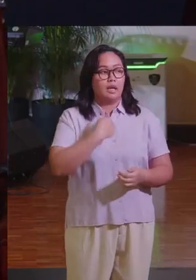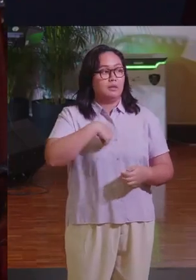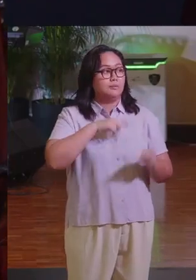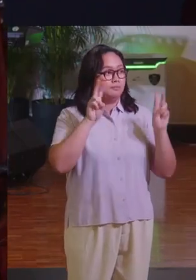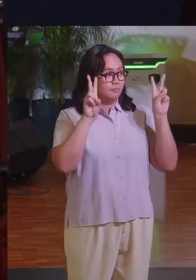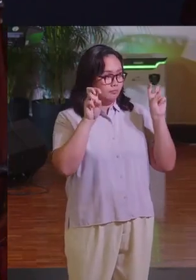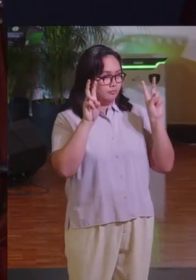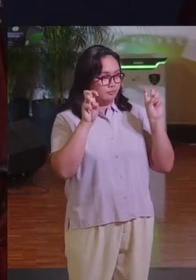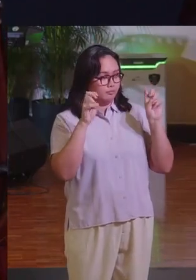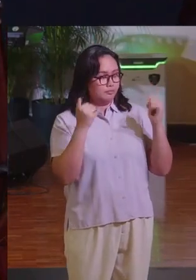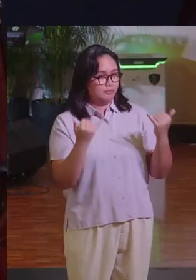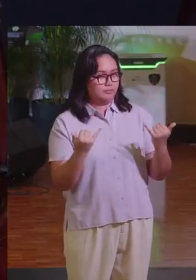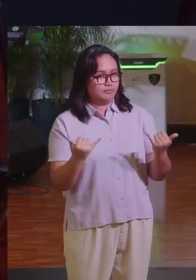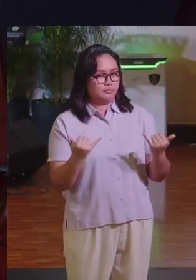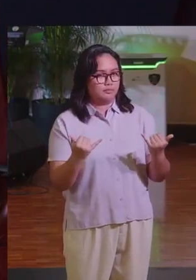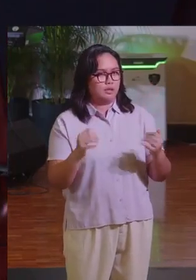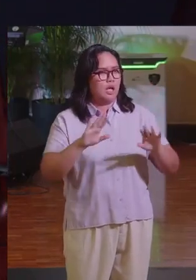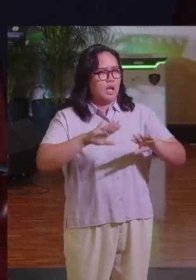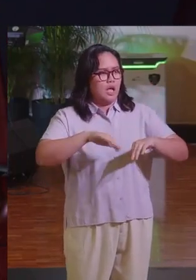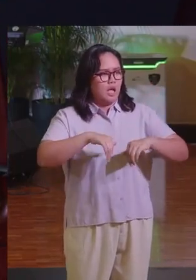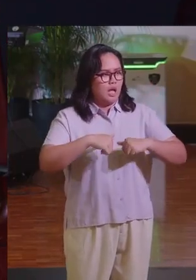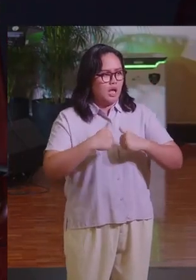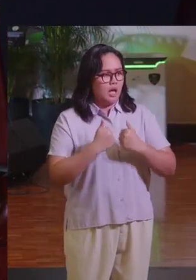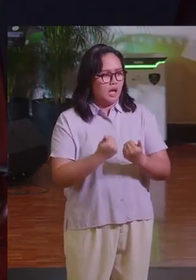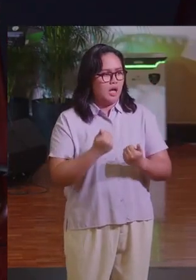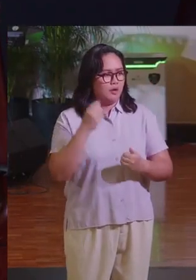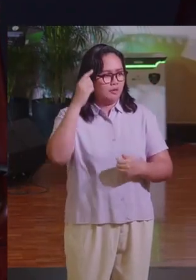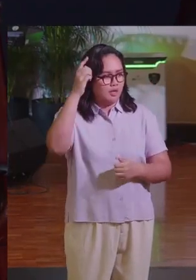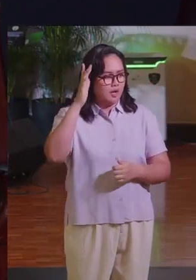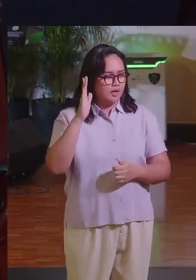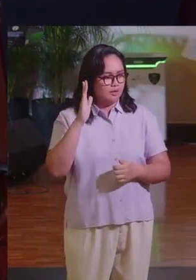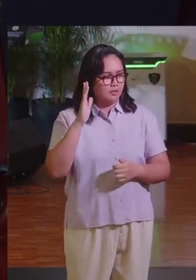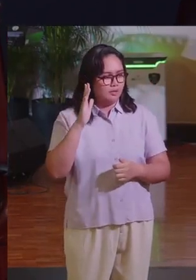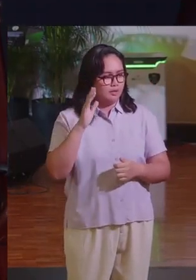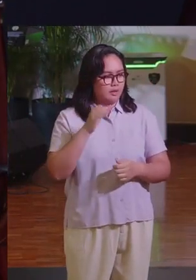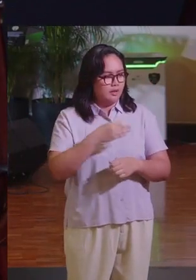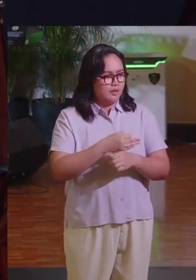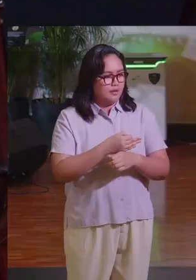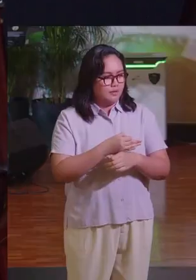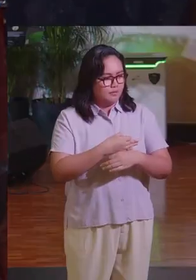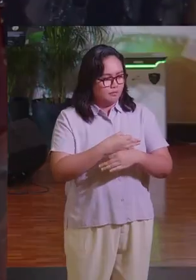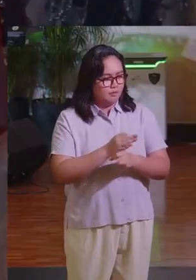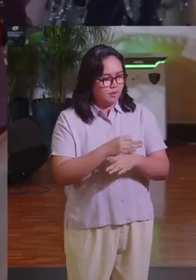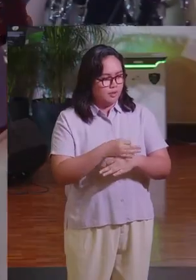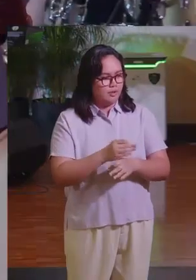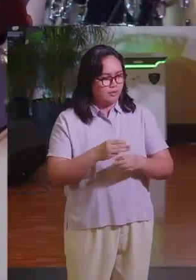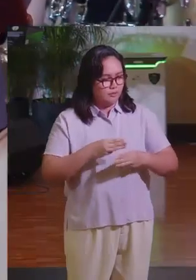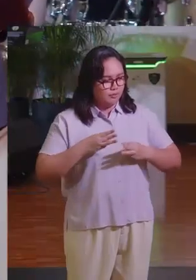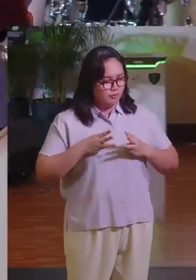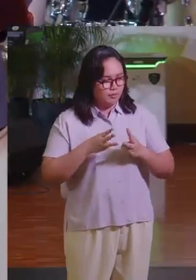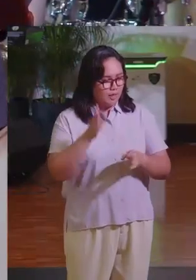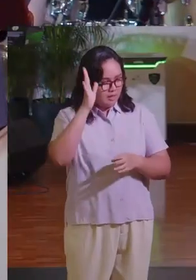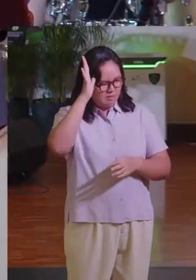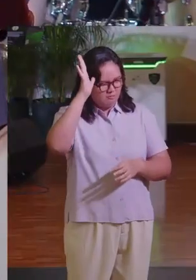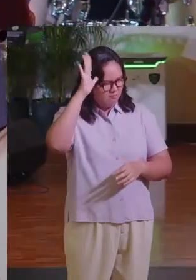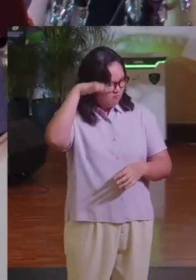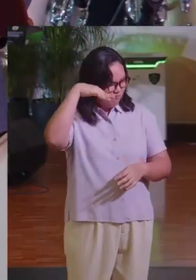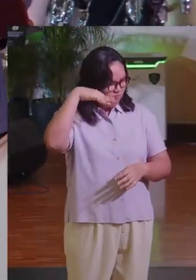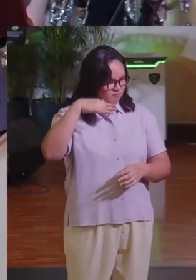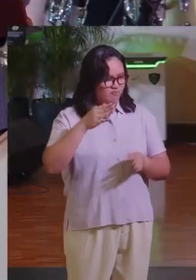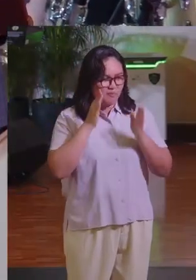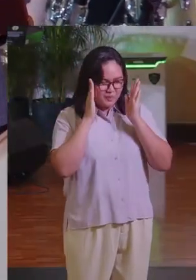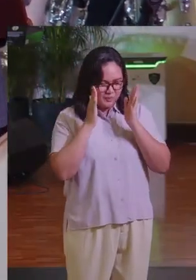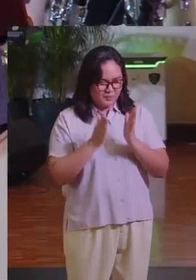ay paano itinutuwid ng Diyos ang isang lingkod na tumalikod sa kanyang